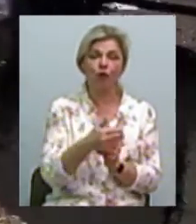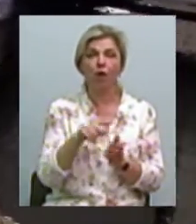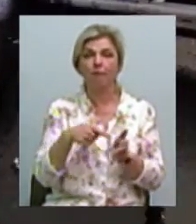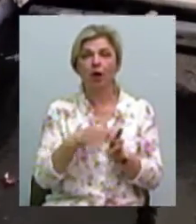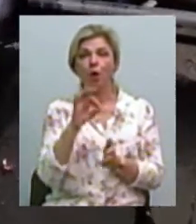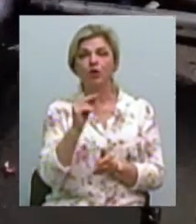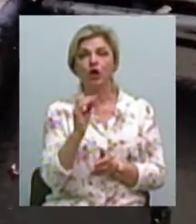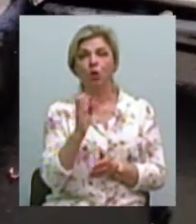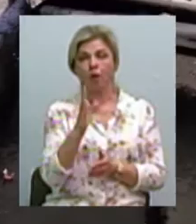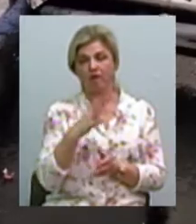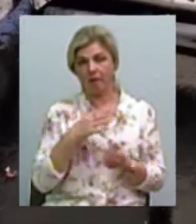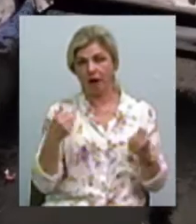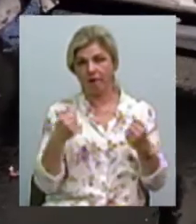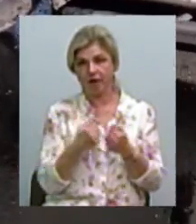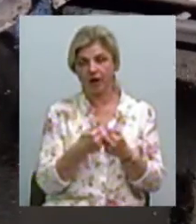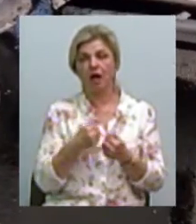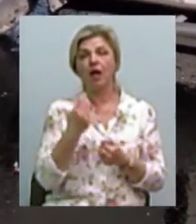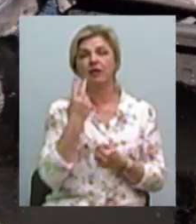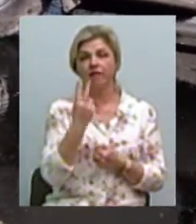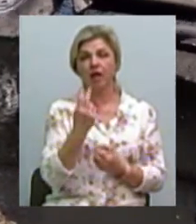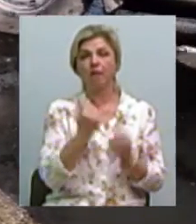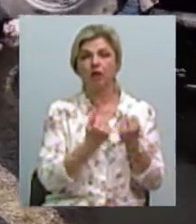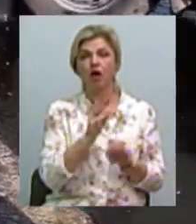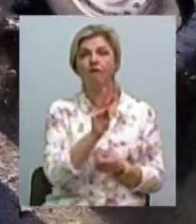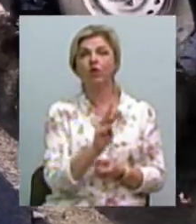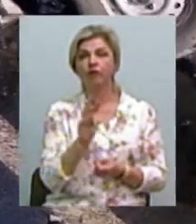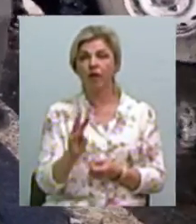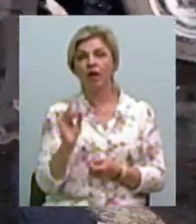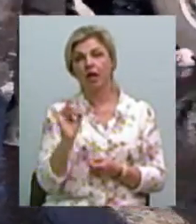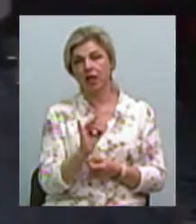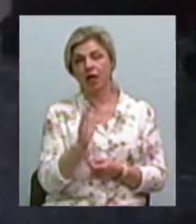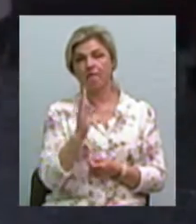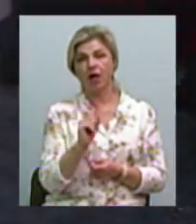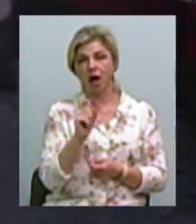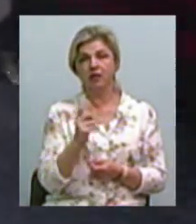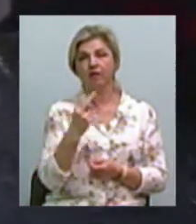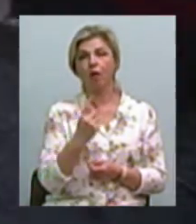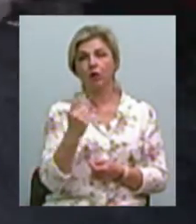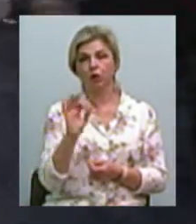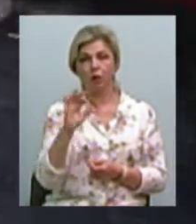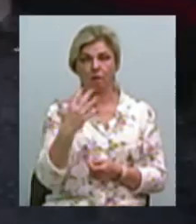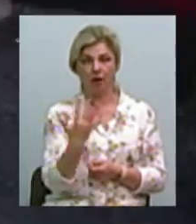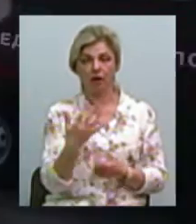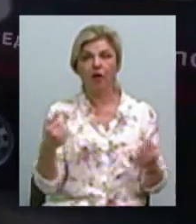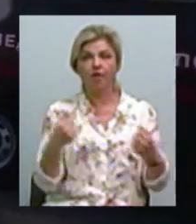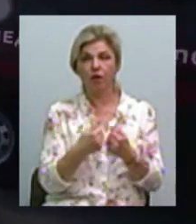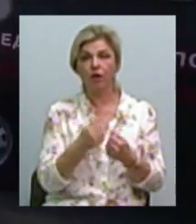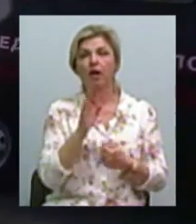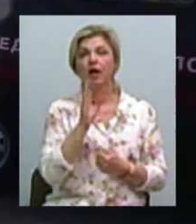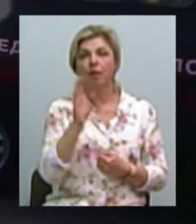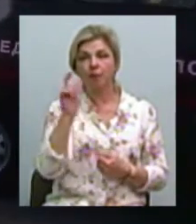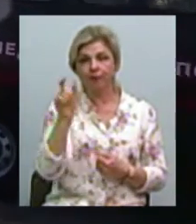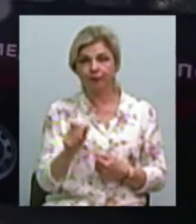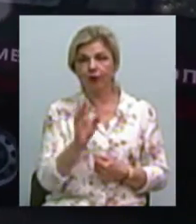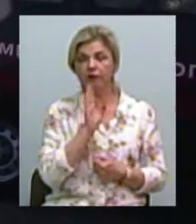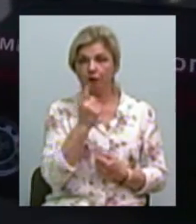сталася дорожньо-транспортна пригода за участі автомобілів Volkswagen та ВАЗ-2105. Внаслідок зіткнення пасажирка автомобілю ВАЗ загинула